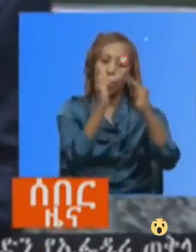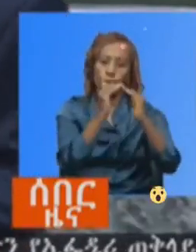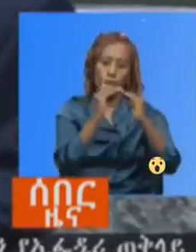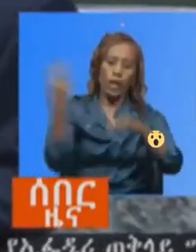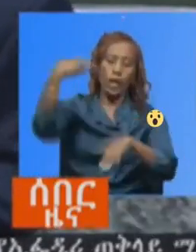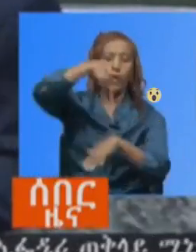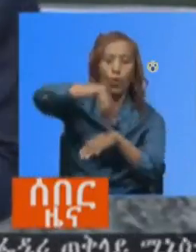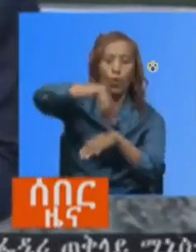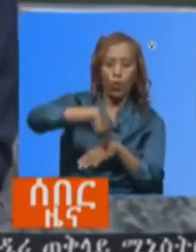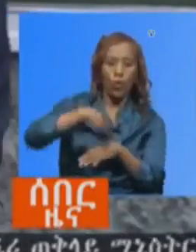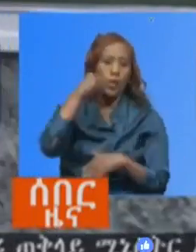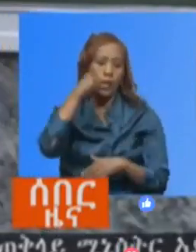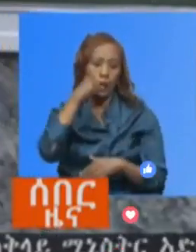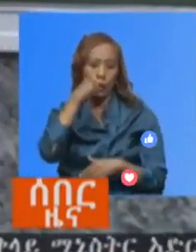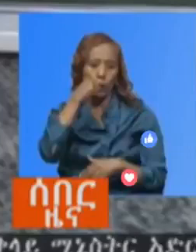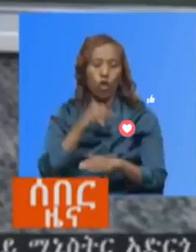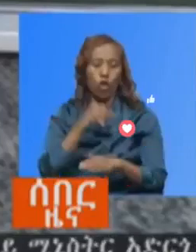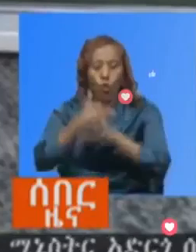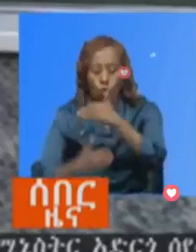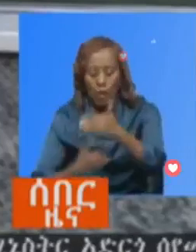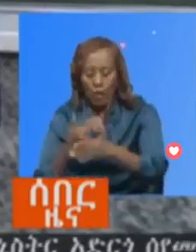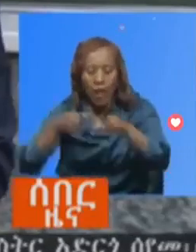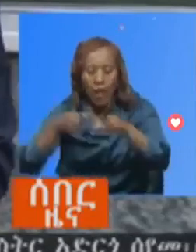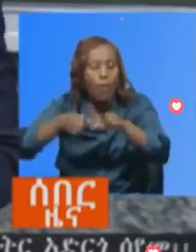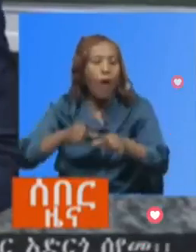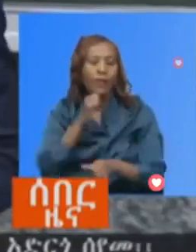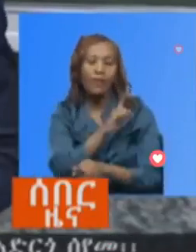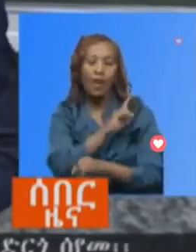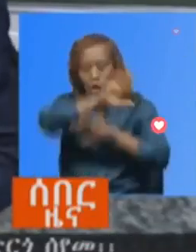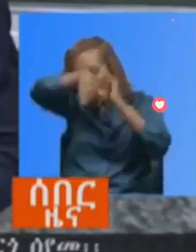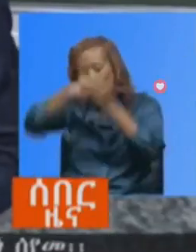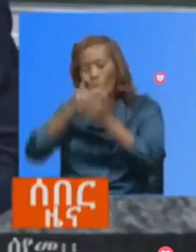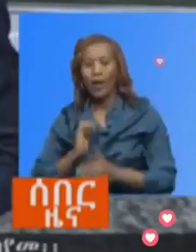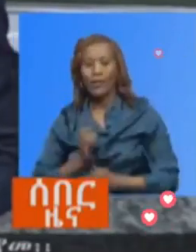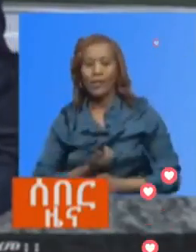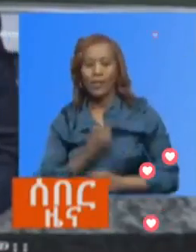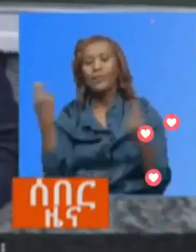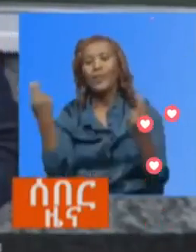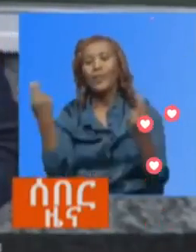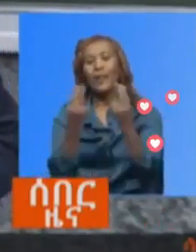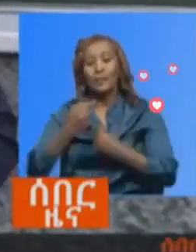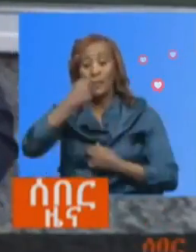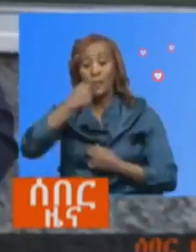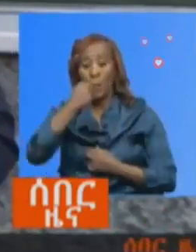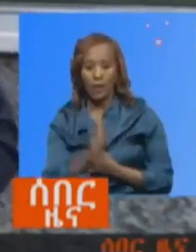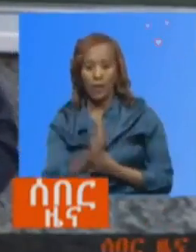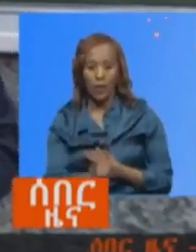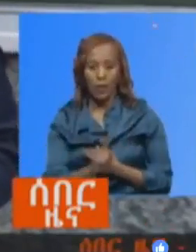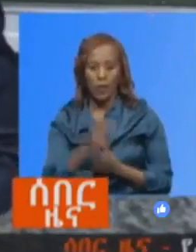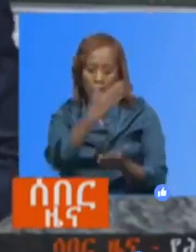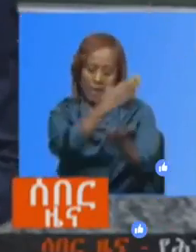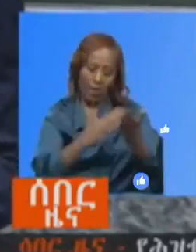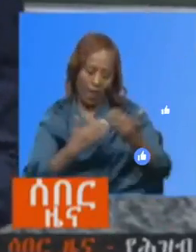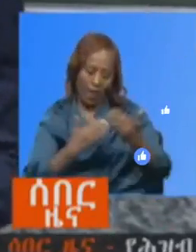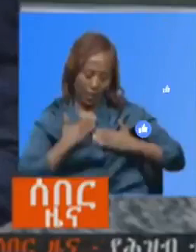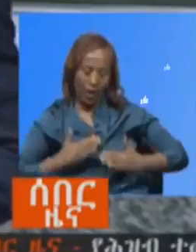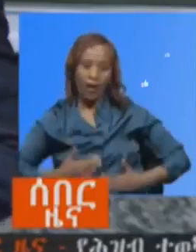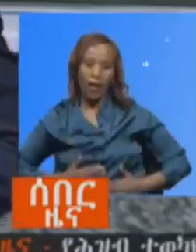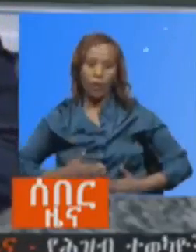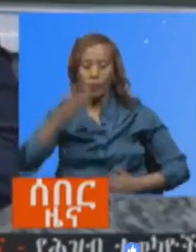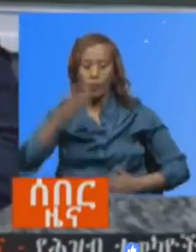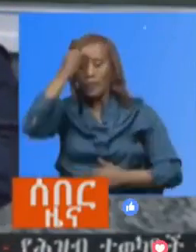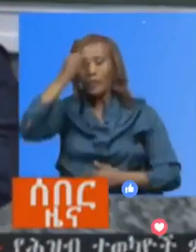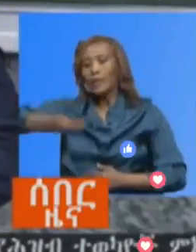የሚቆመው ለሴቶች ውለታ ለማዋል ሳይሆን ለሁላችንም ጥቅም ሲባል ነው። ግማሽ አካሉን